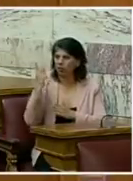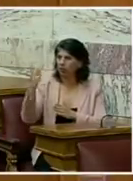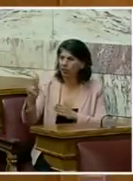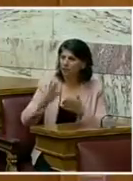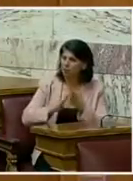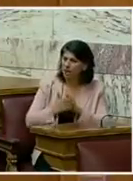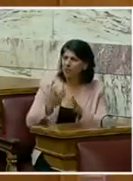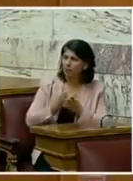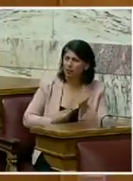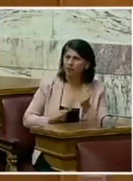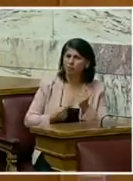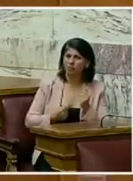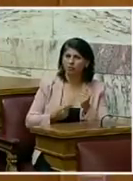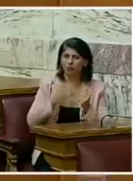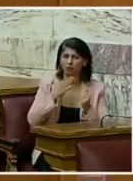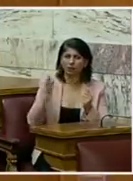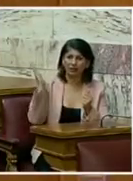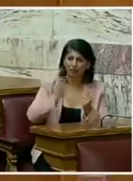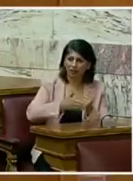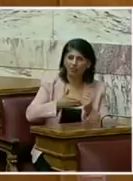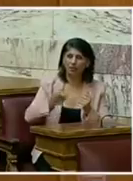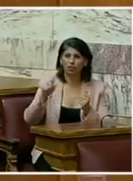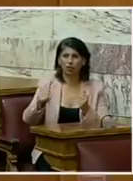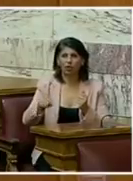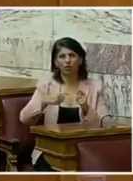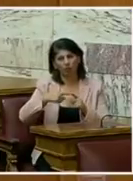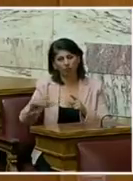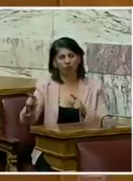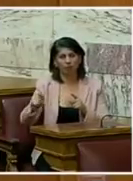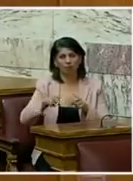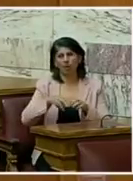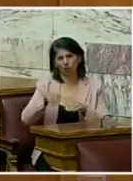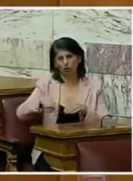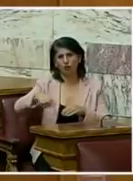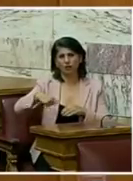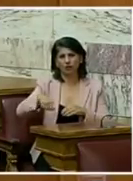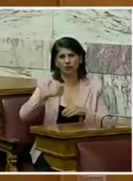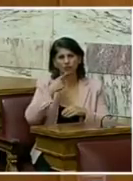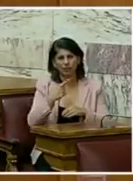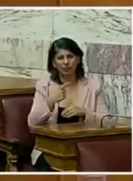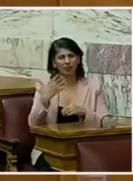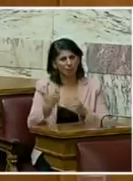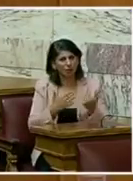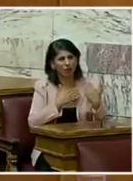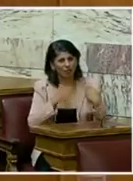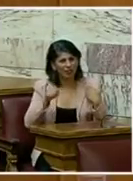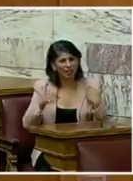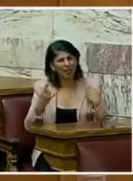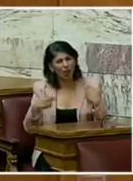για τις δυο είδη. Ο ένας καταδικαστεί και ο ένας θα παραμευθεί στο κρατήριο και τώρα διερευνούμε αν υπάρχουν ευθύνες ή όχι. Γιατί πράγμα σας